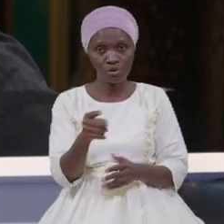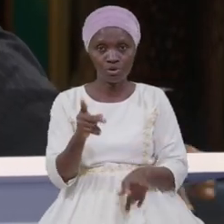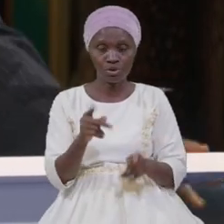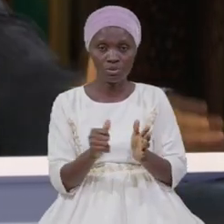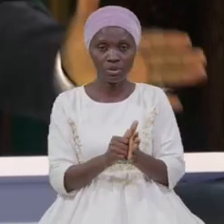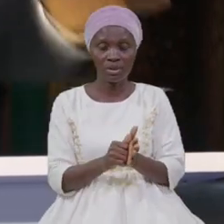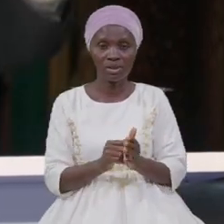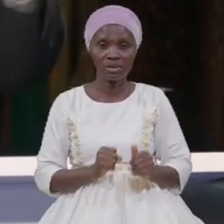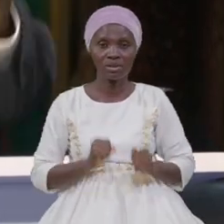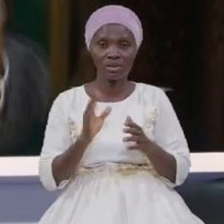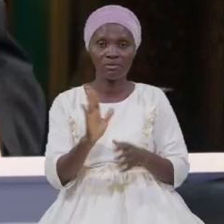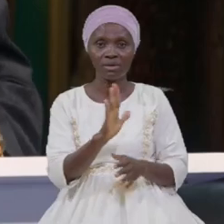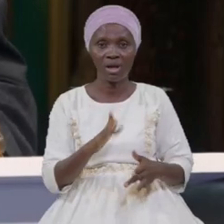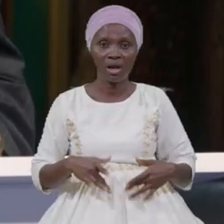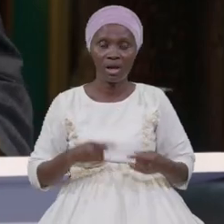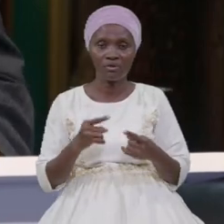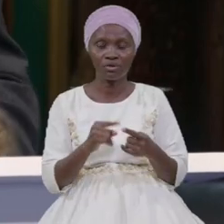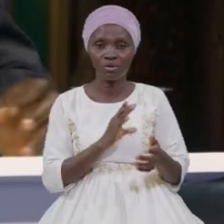dimanche